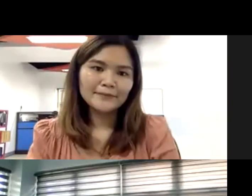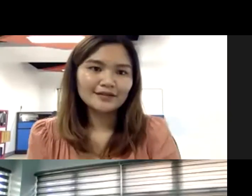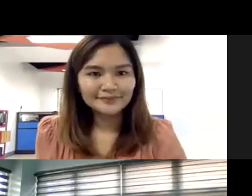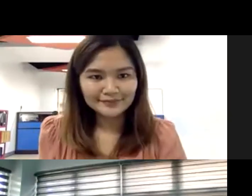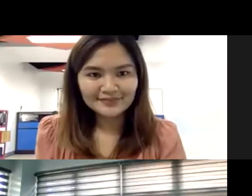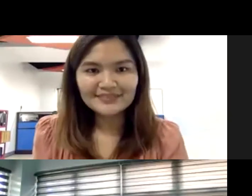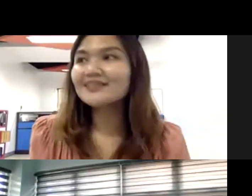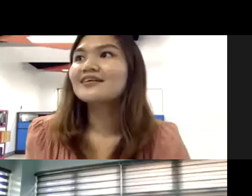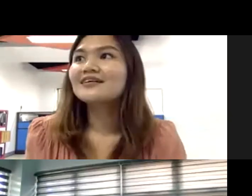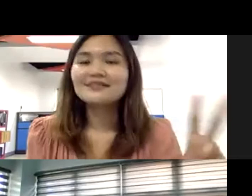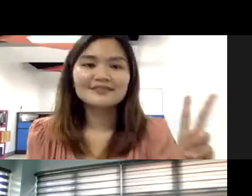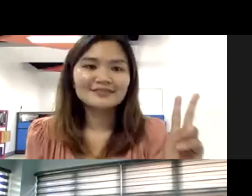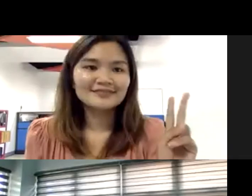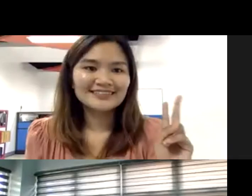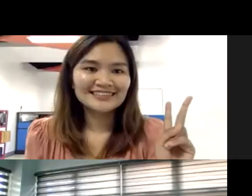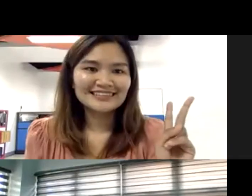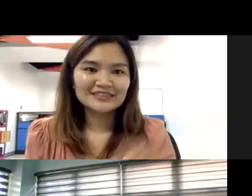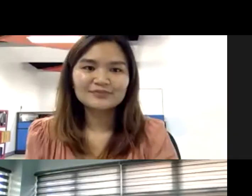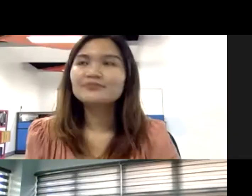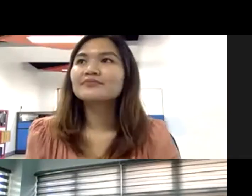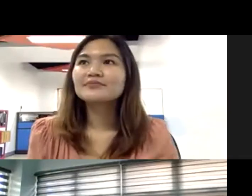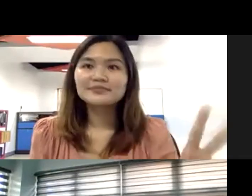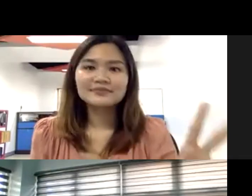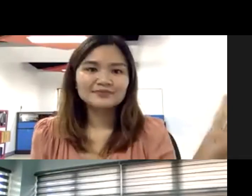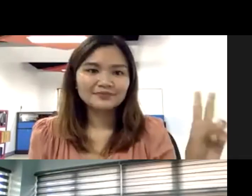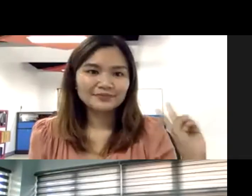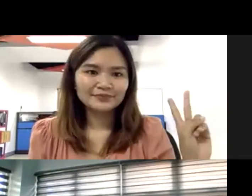Rainier, open mo yung cam mo. Kuya Elmer.